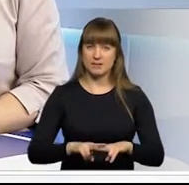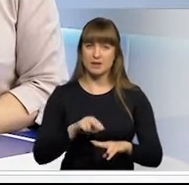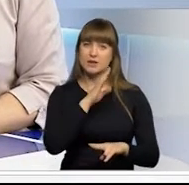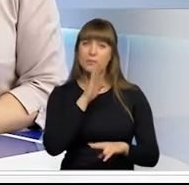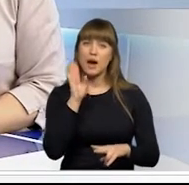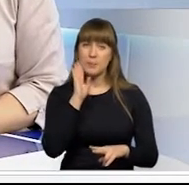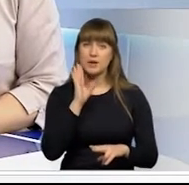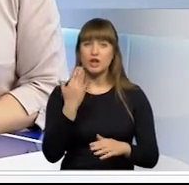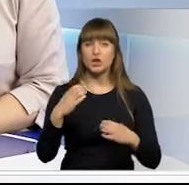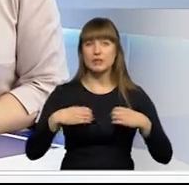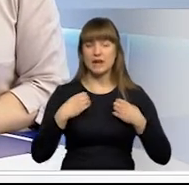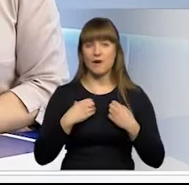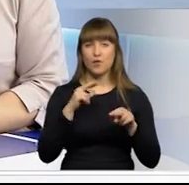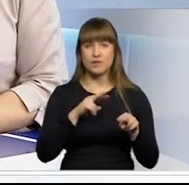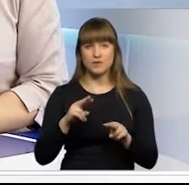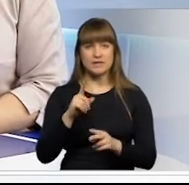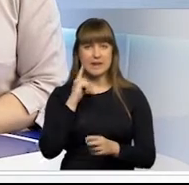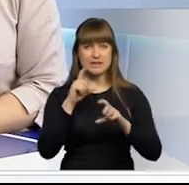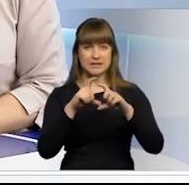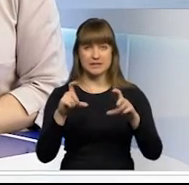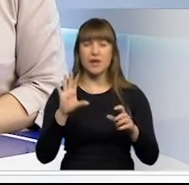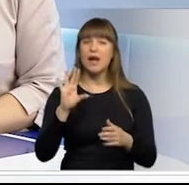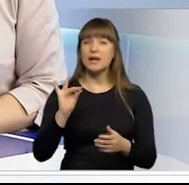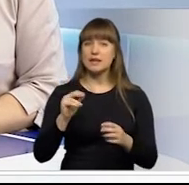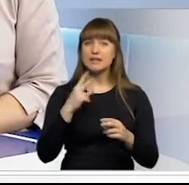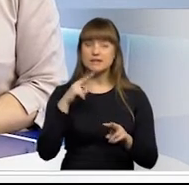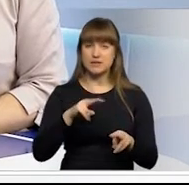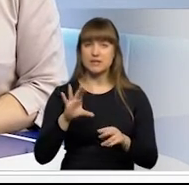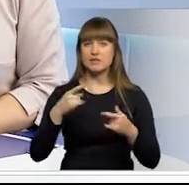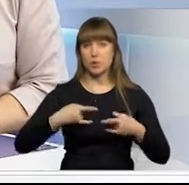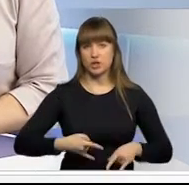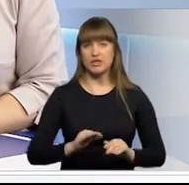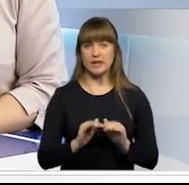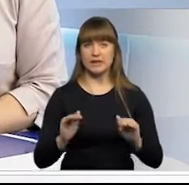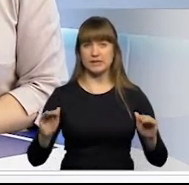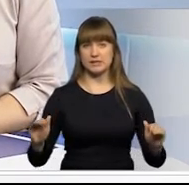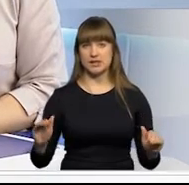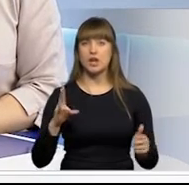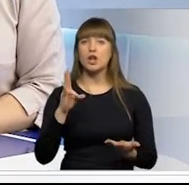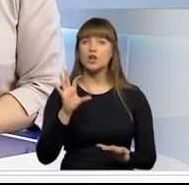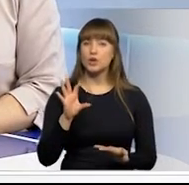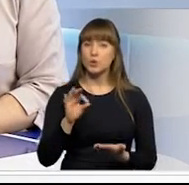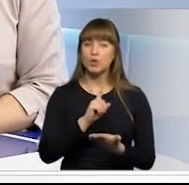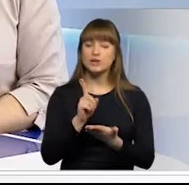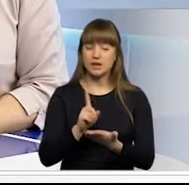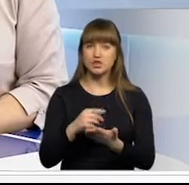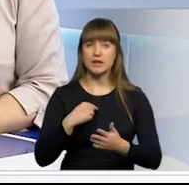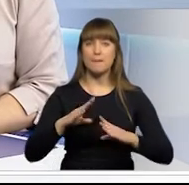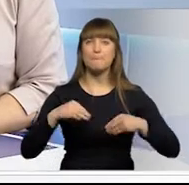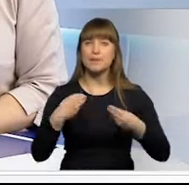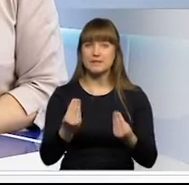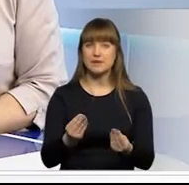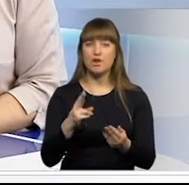свидетельство о рождении детей. Но она их должна нам предоставить. По распоряжению пакет документов чуть-чуть больше, потому что